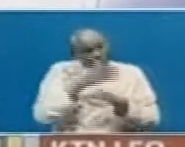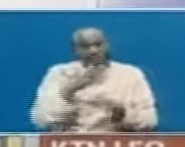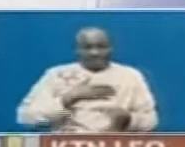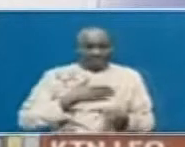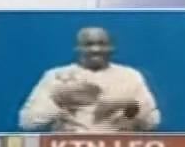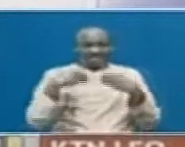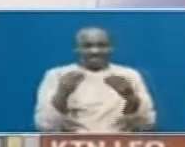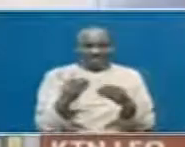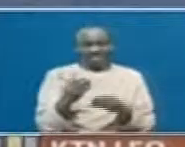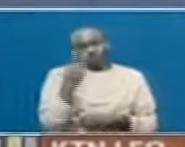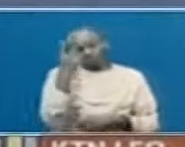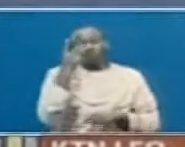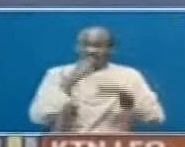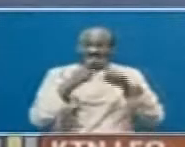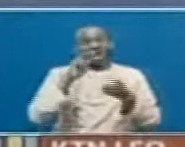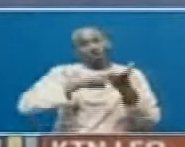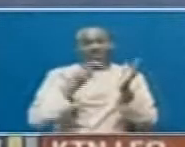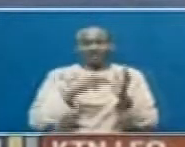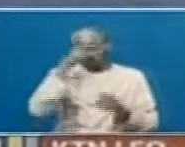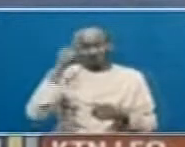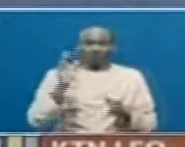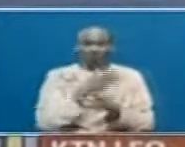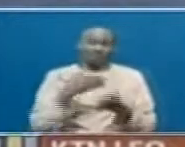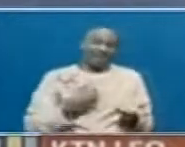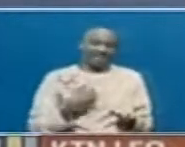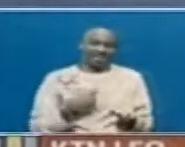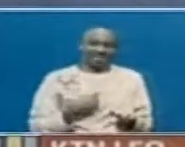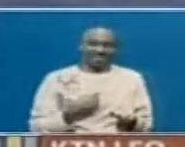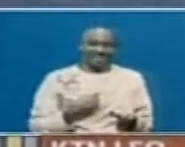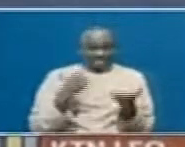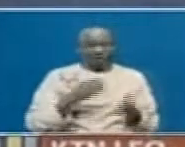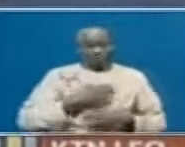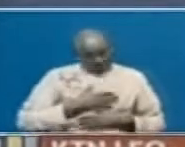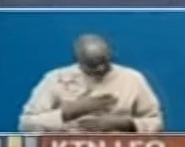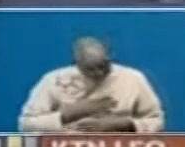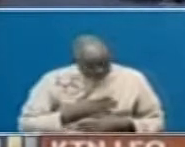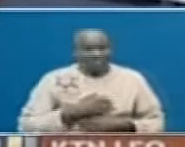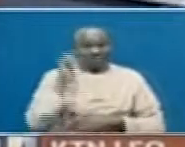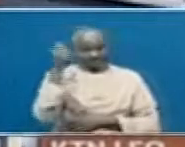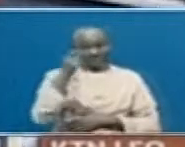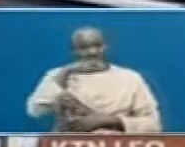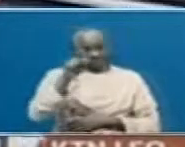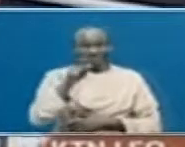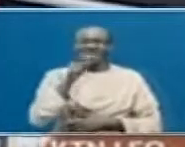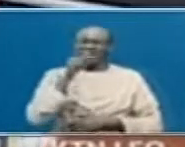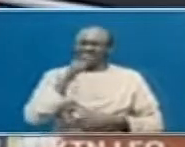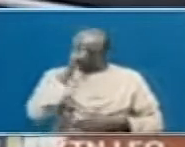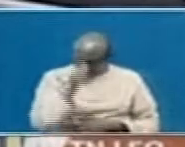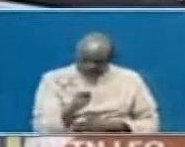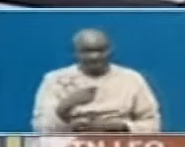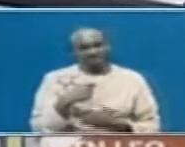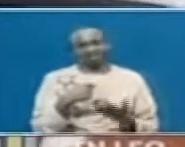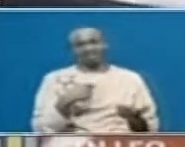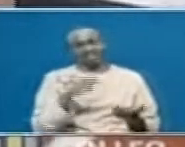ya miaka miwili. Yes. Kwa hivyo hata mheshimiwa rais anaheshimu.